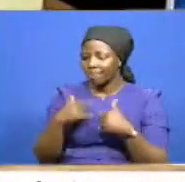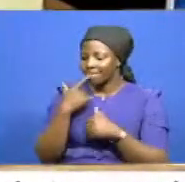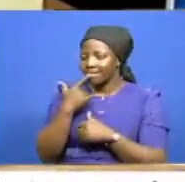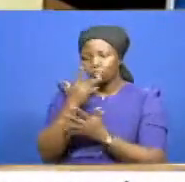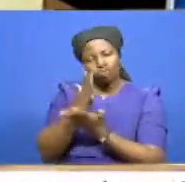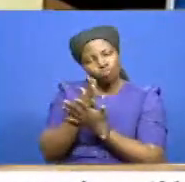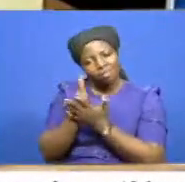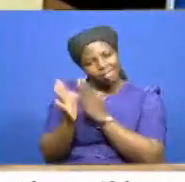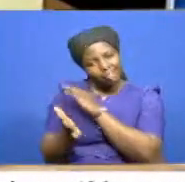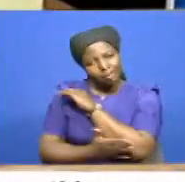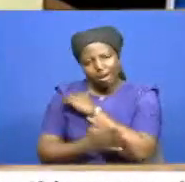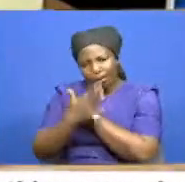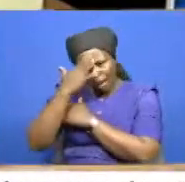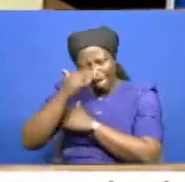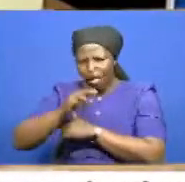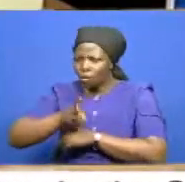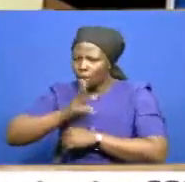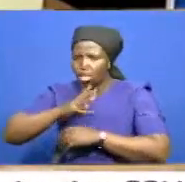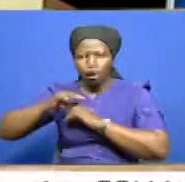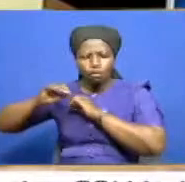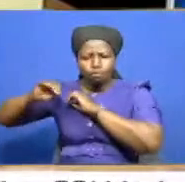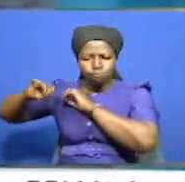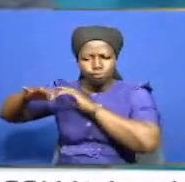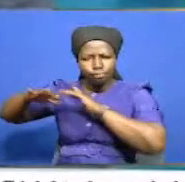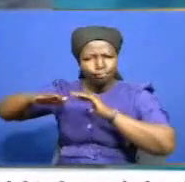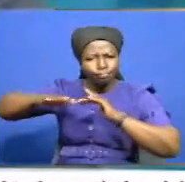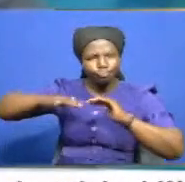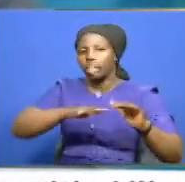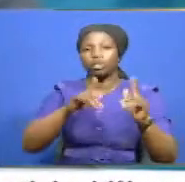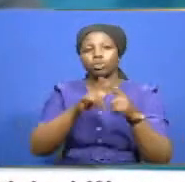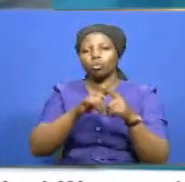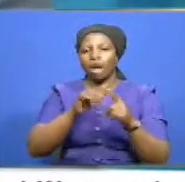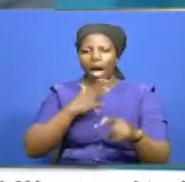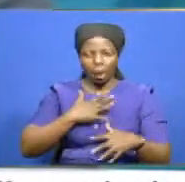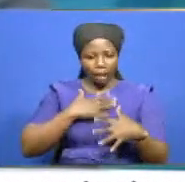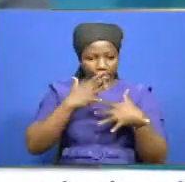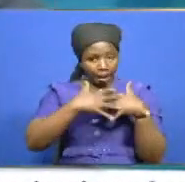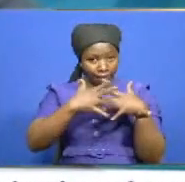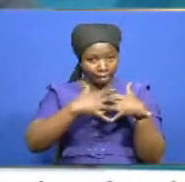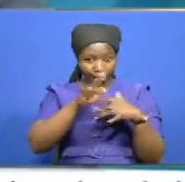huwa inakuja paka kwa mlango ya Kewi, na